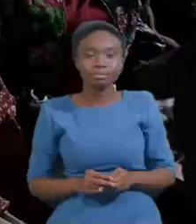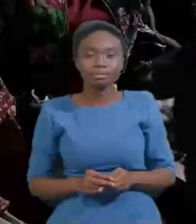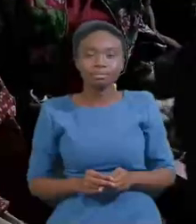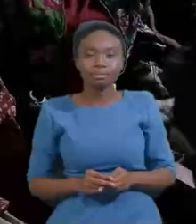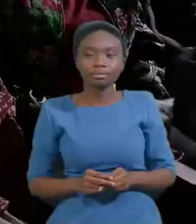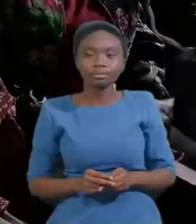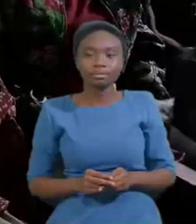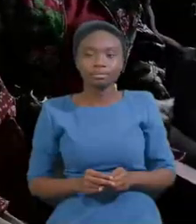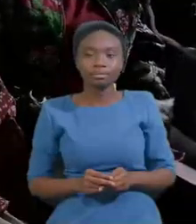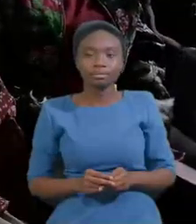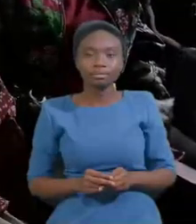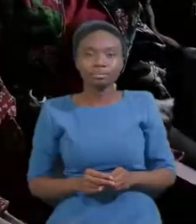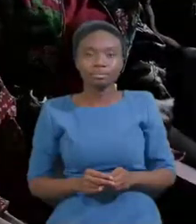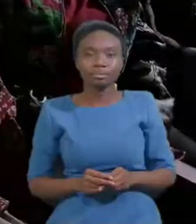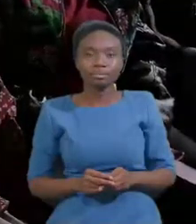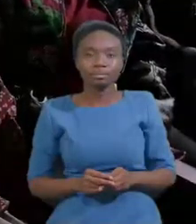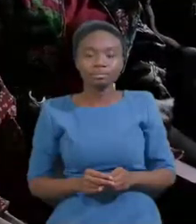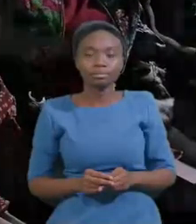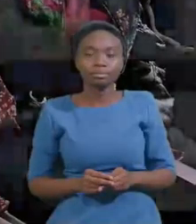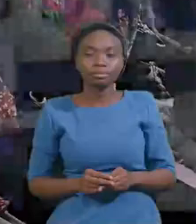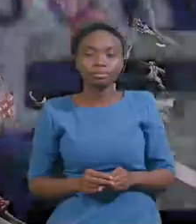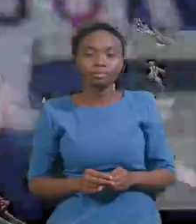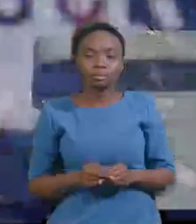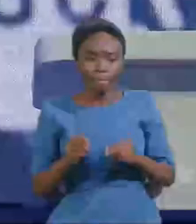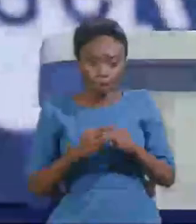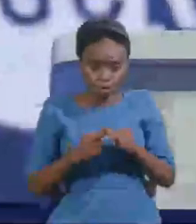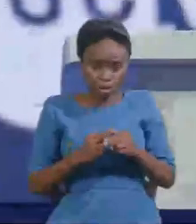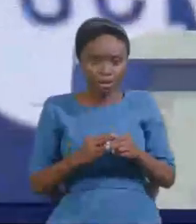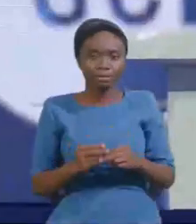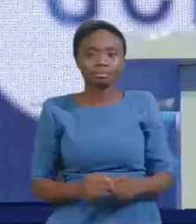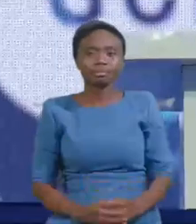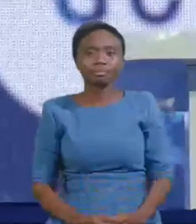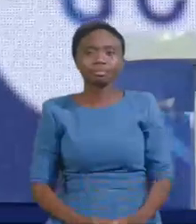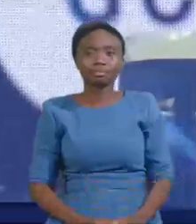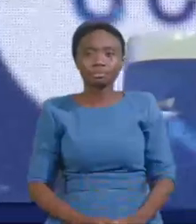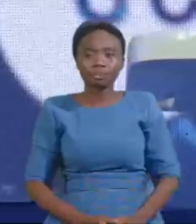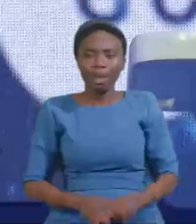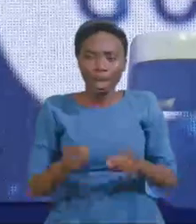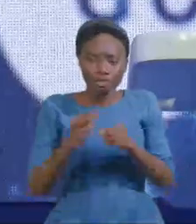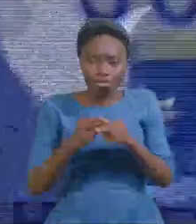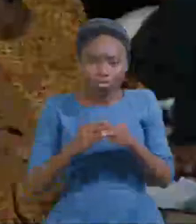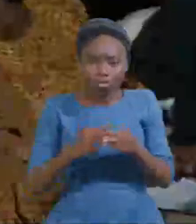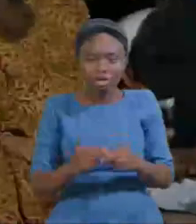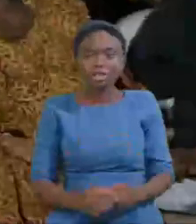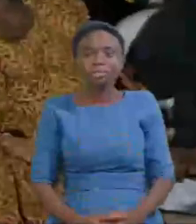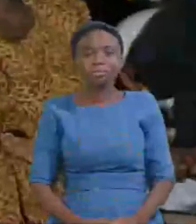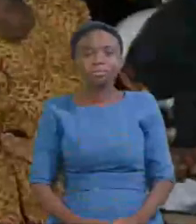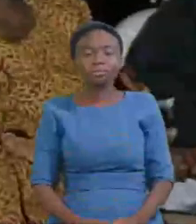Parce que le Dieu de paix écrasera bientôt Satan sous tes pieds. Bientôt.